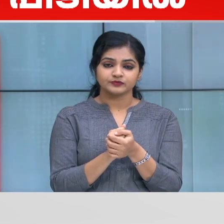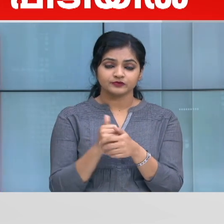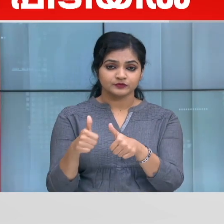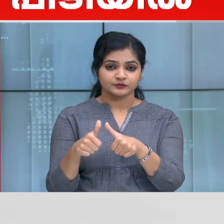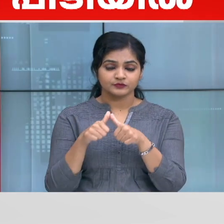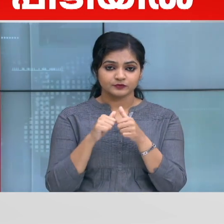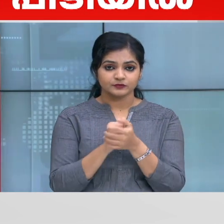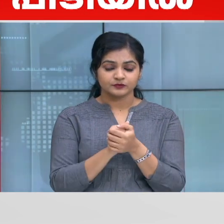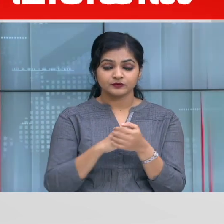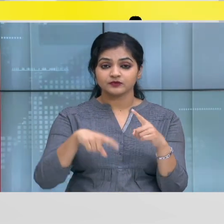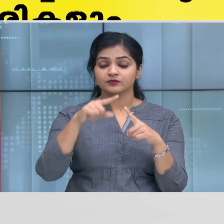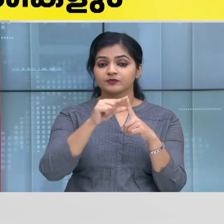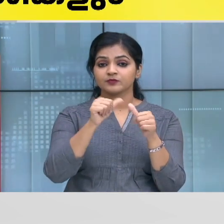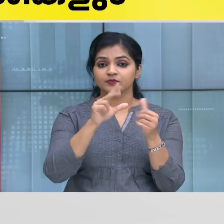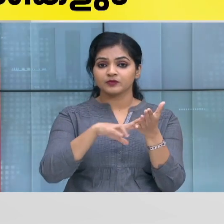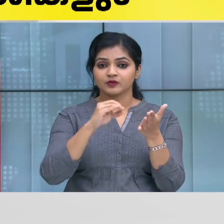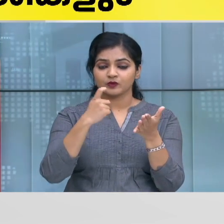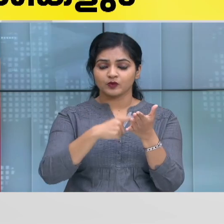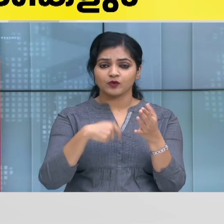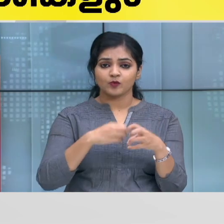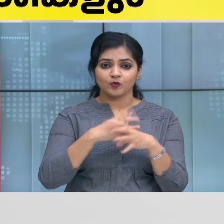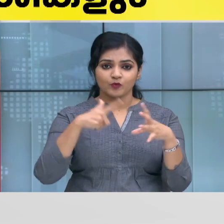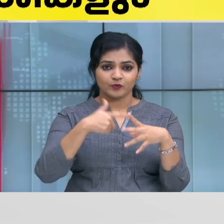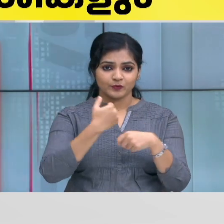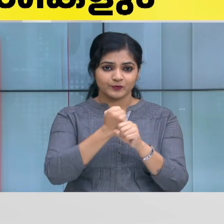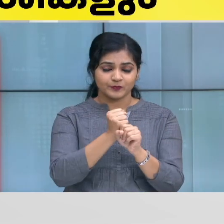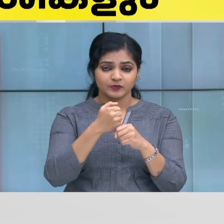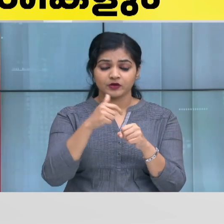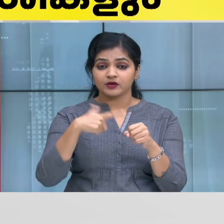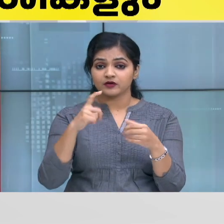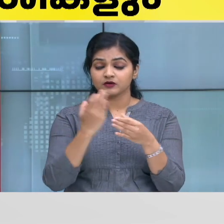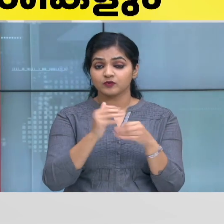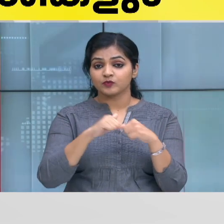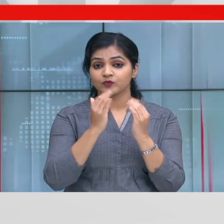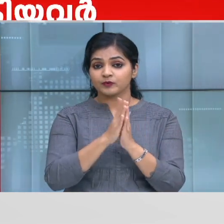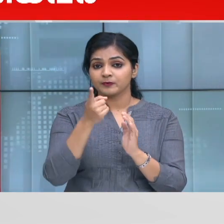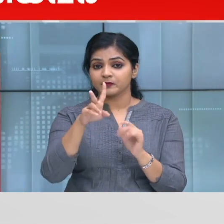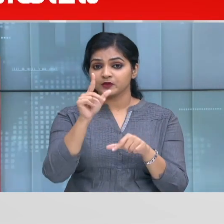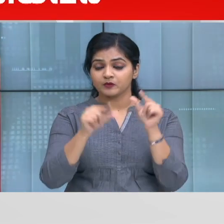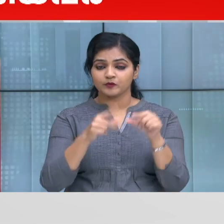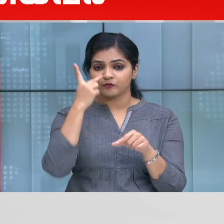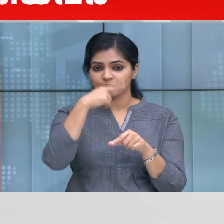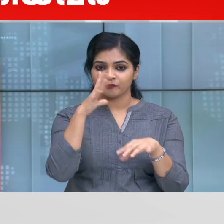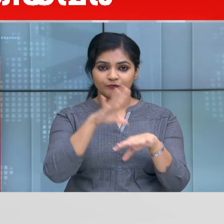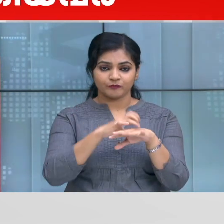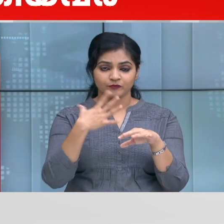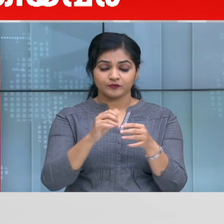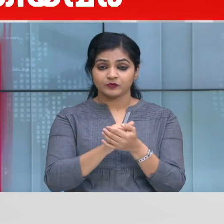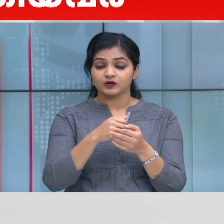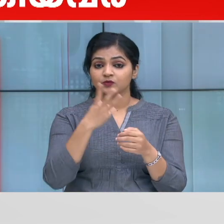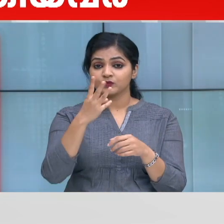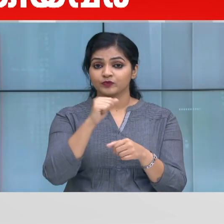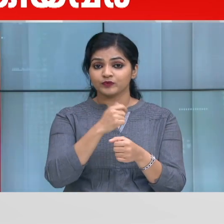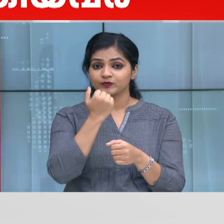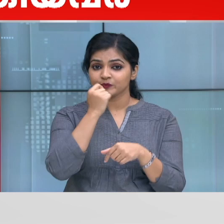ഗോപികൃഷ്ണൻ, പാനൂർ ബോംബ് നിർമ്മാണ കേസിൽ ഇതുവരെ 12 പ്രതികളെയായിരുന്നു തിരിച്ചറിഞ്ഞത്. ഇതിന് പുറമെയാണ് 3 പ്രതികളെ കൂടി